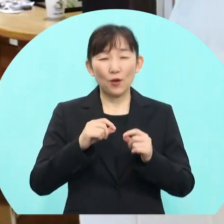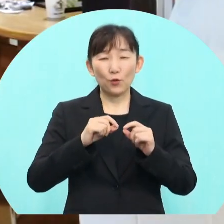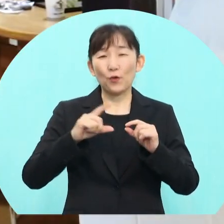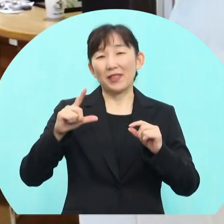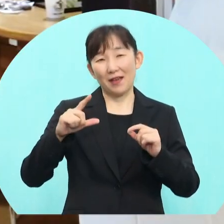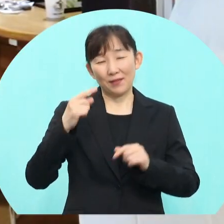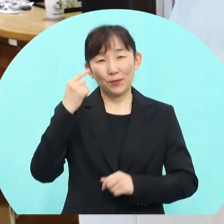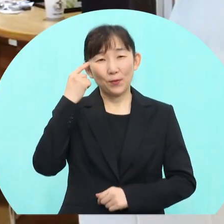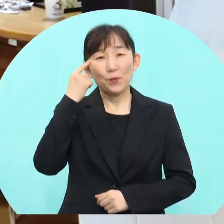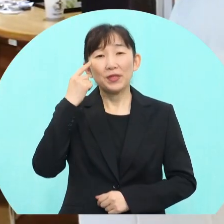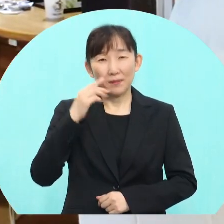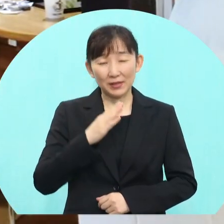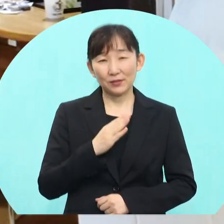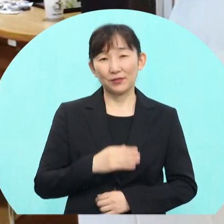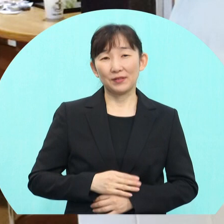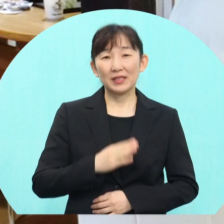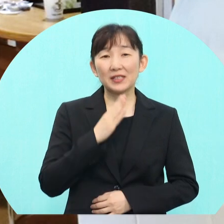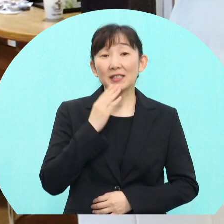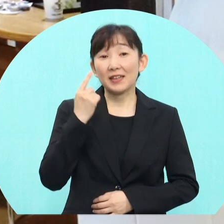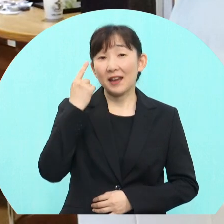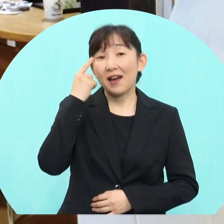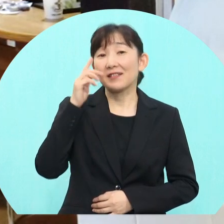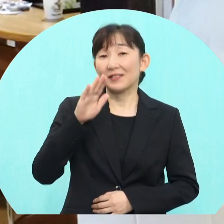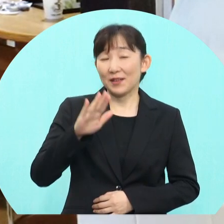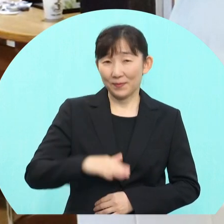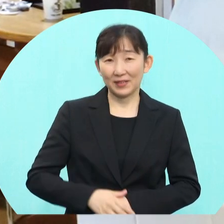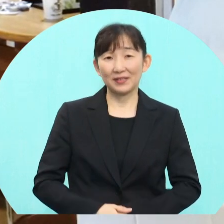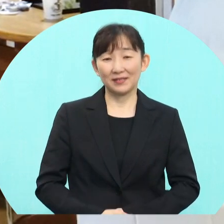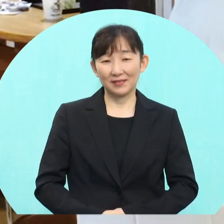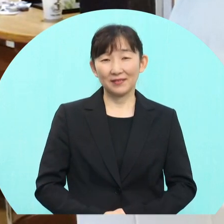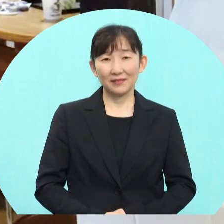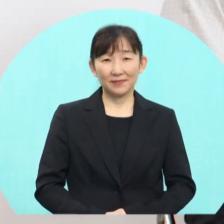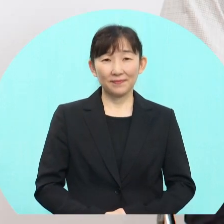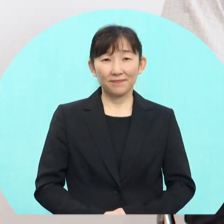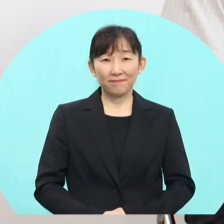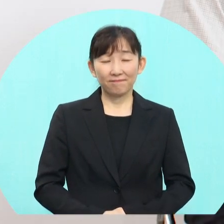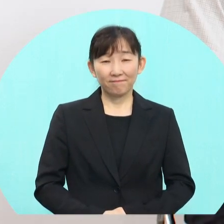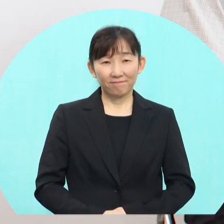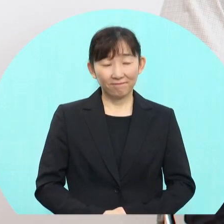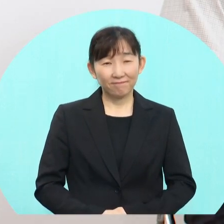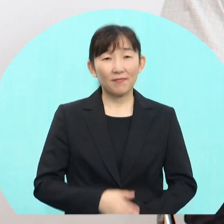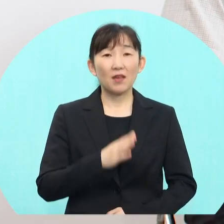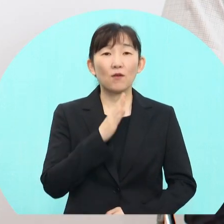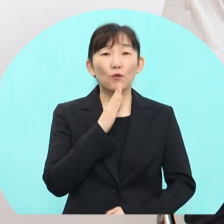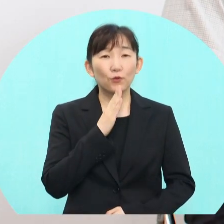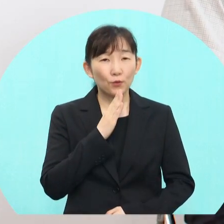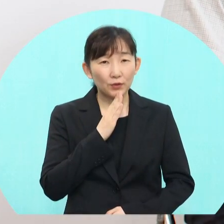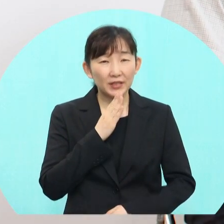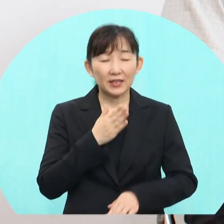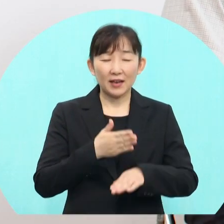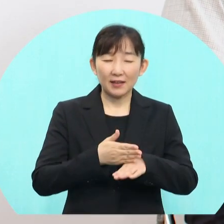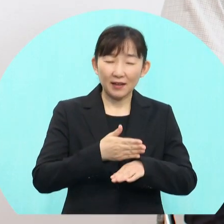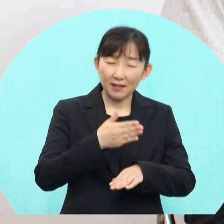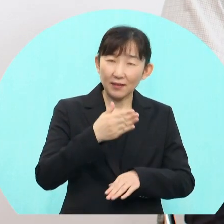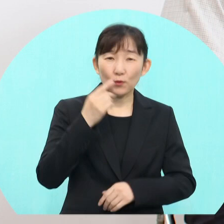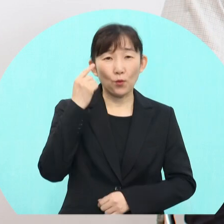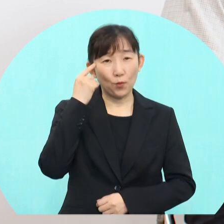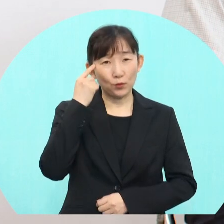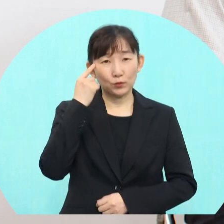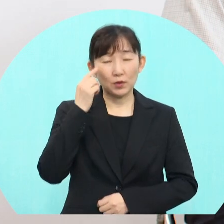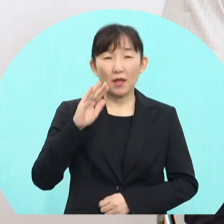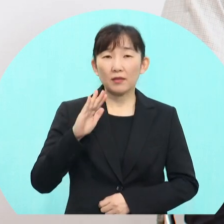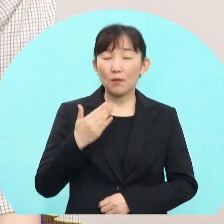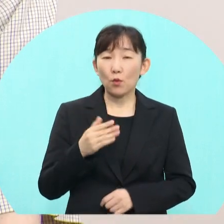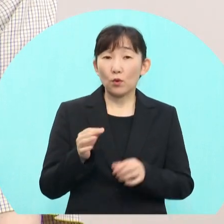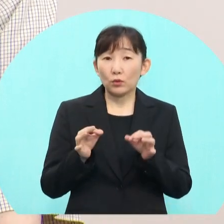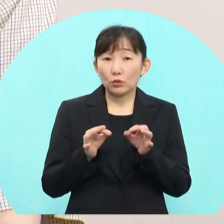増えたなというか、つくづくと実感しています。 本当に ありがたいなと。でもす